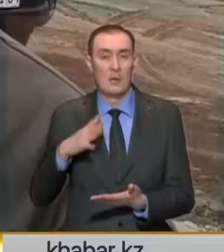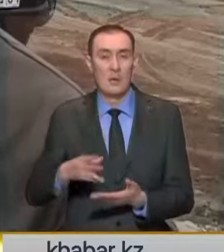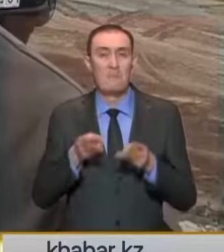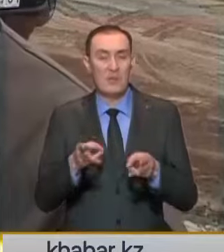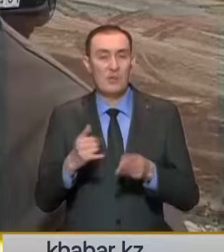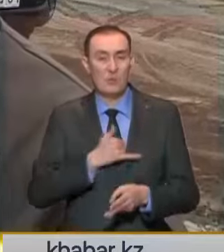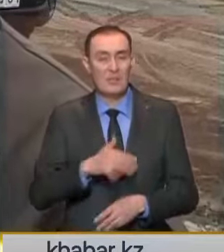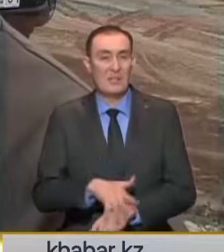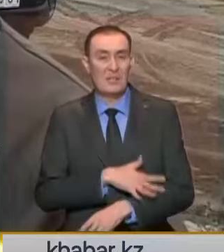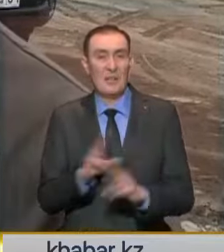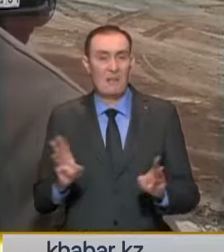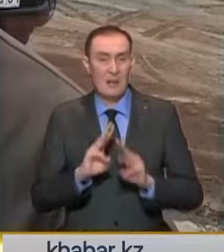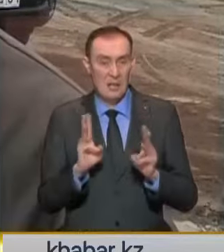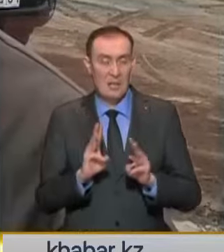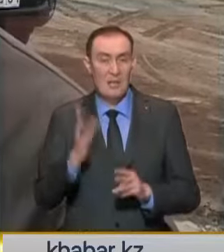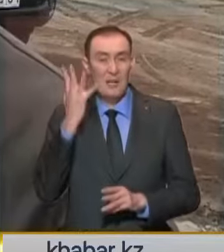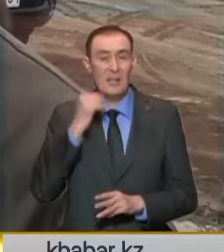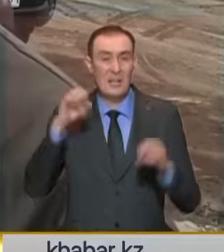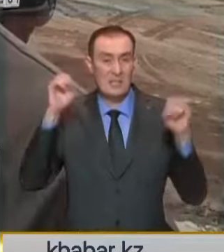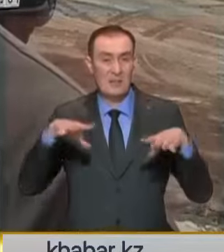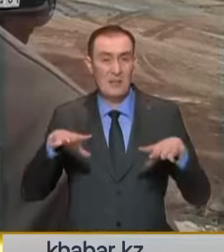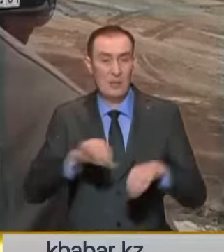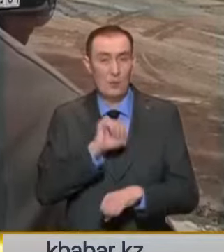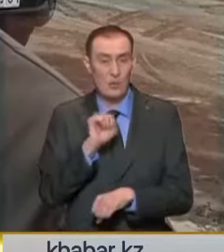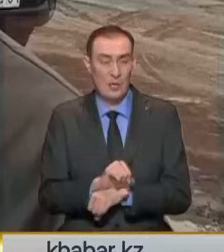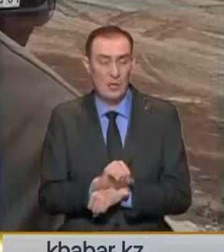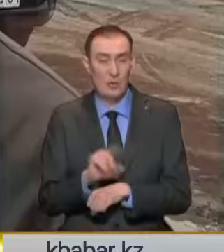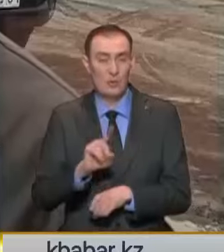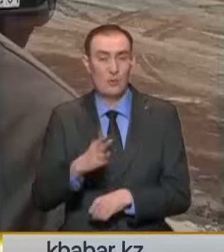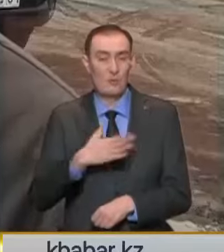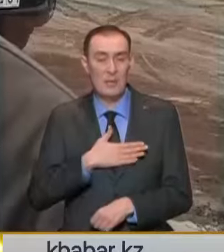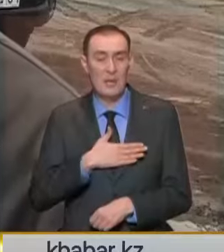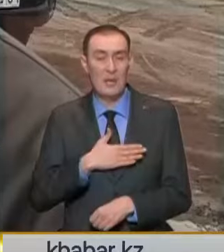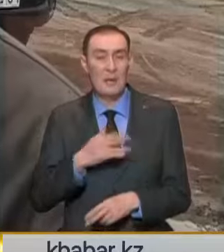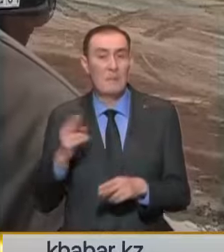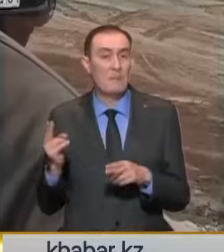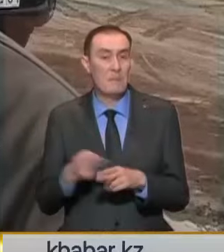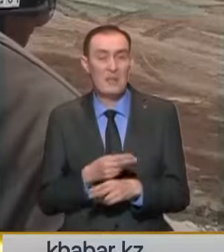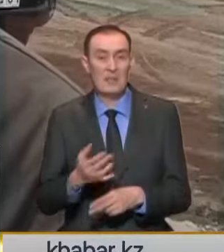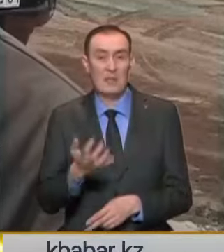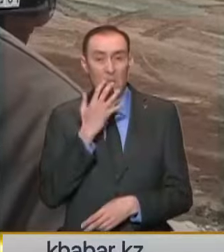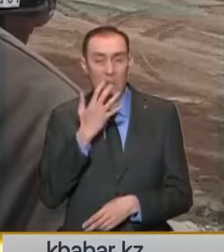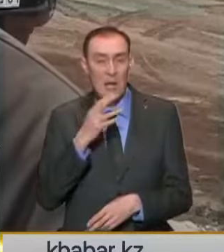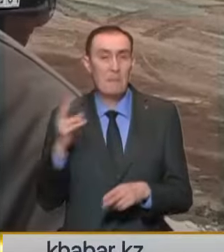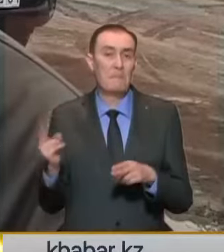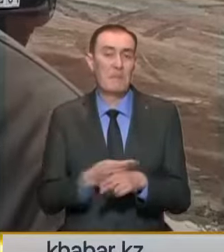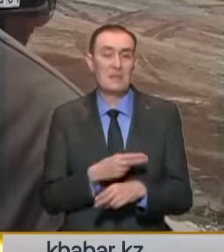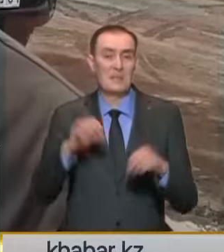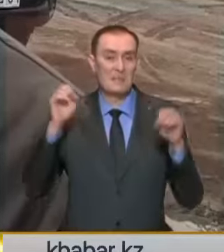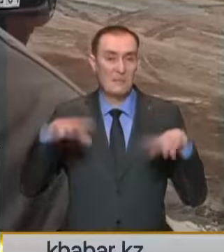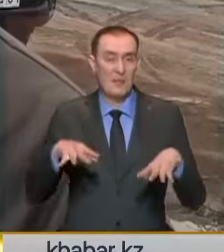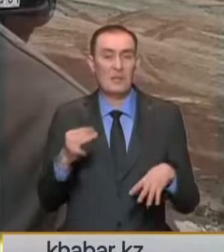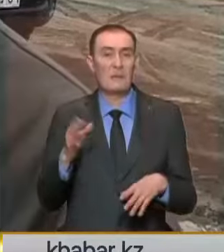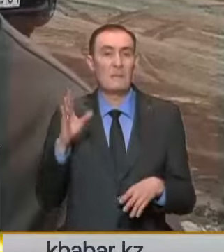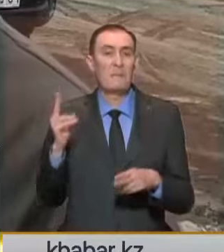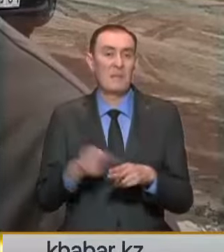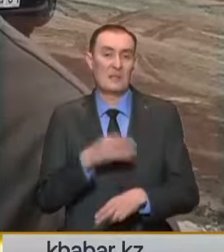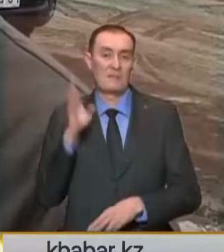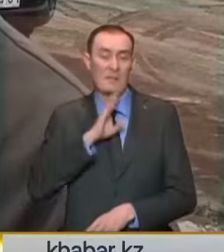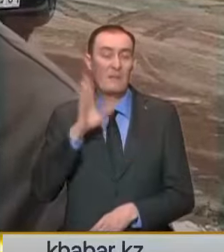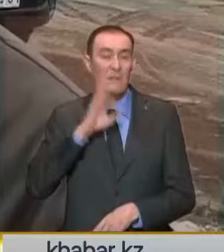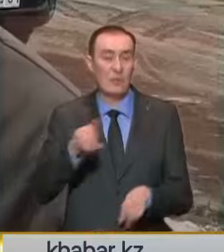Печка у нас длительного горения, и когда свет отключают, получается, мы остаемся вообще без тепла, без света, еще без воды, потому